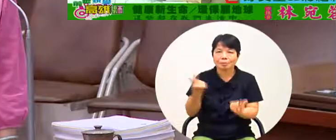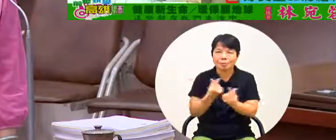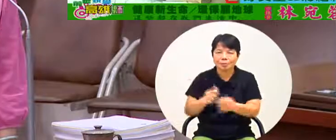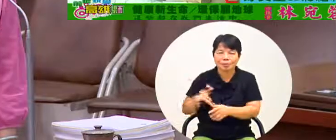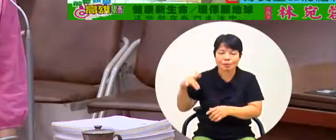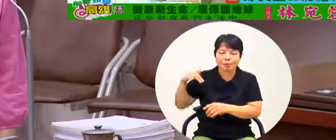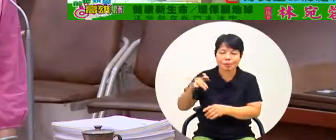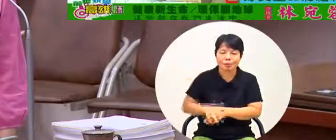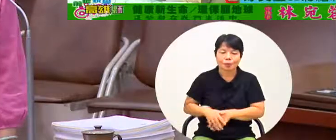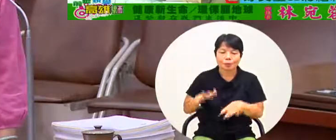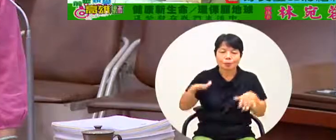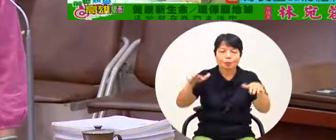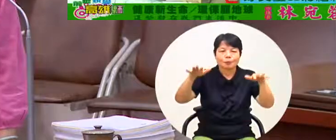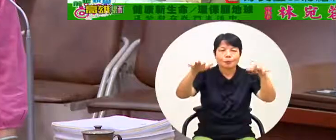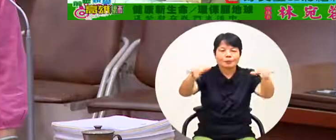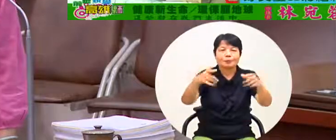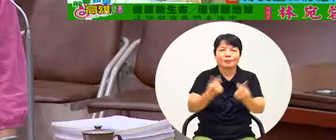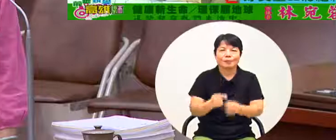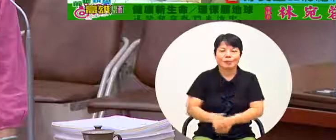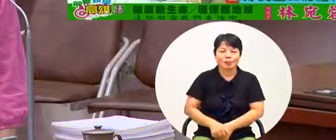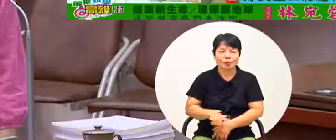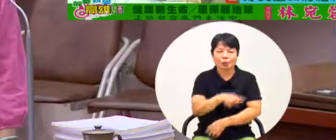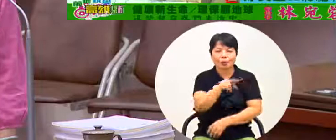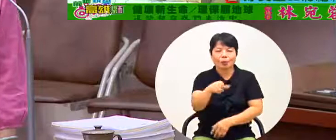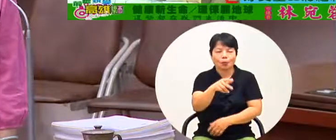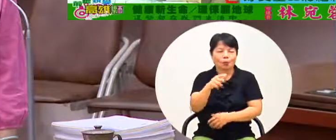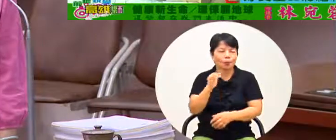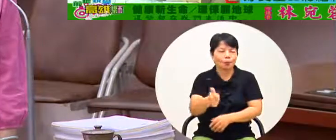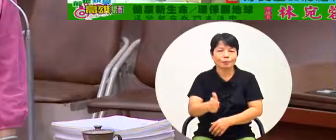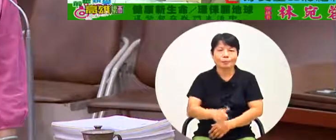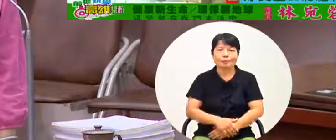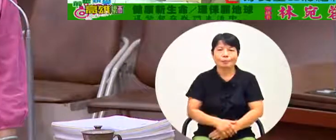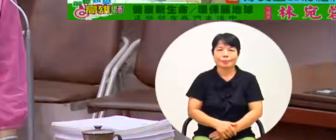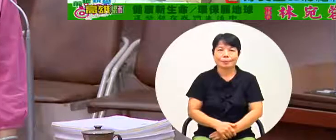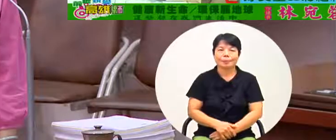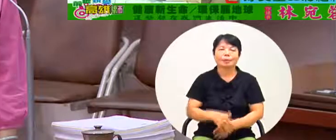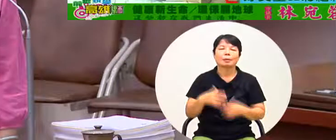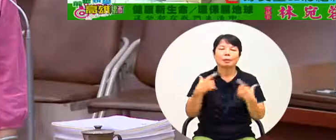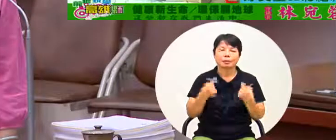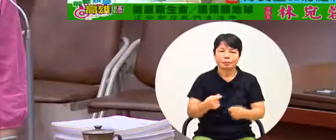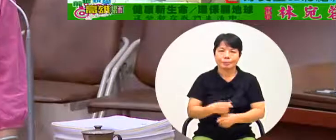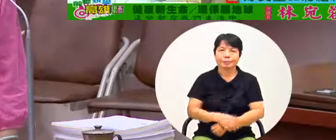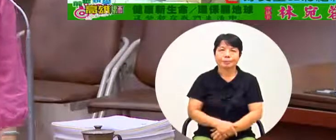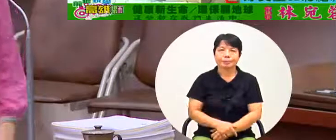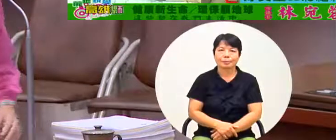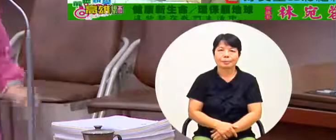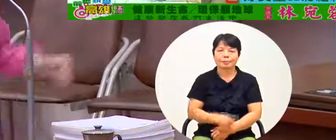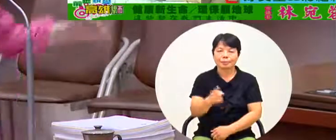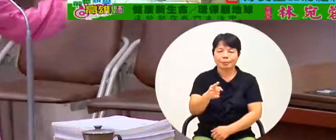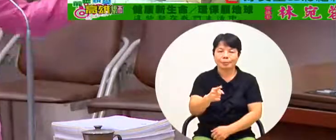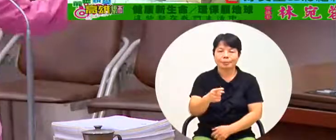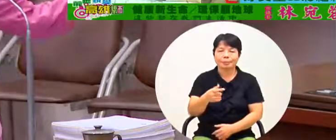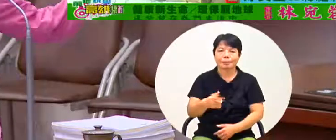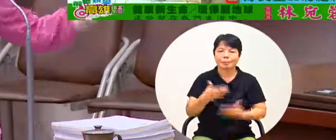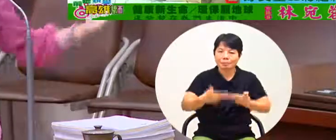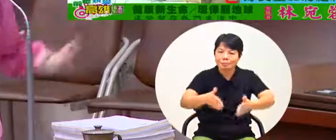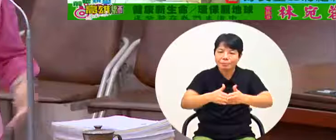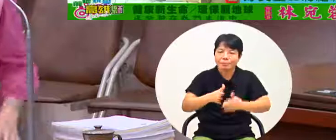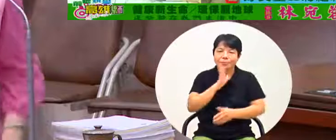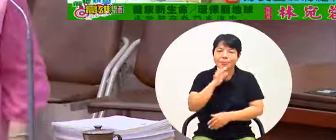我觉得很棒哎。啊，为什么讲哦？原来就是。伊的美感就是生在家啦，他就一个动作而